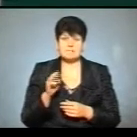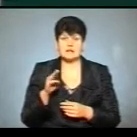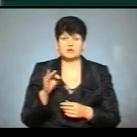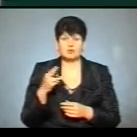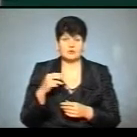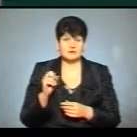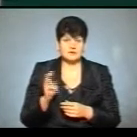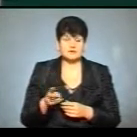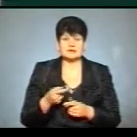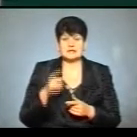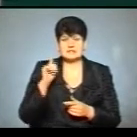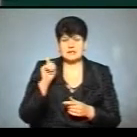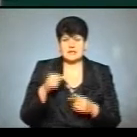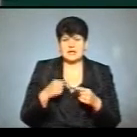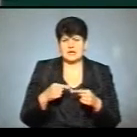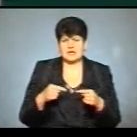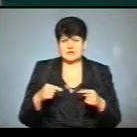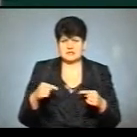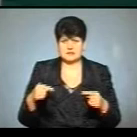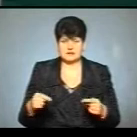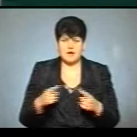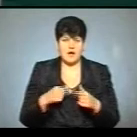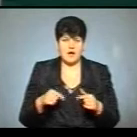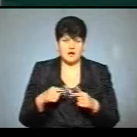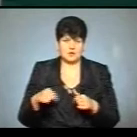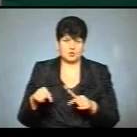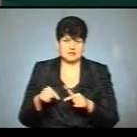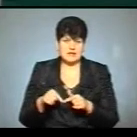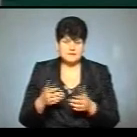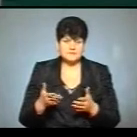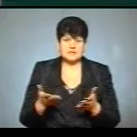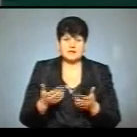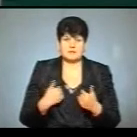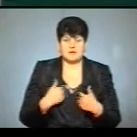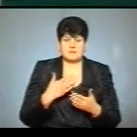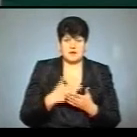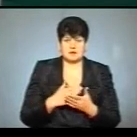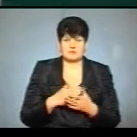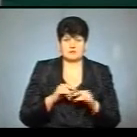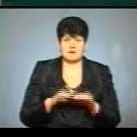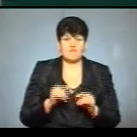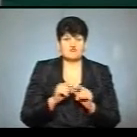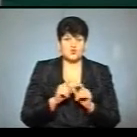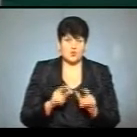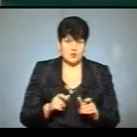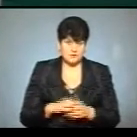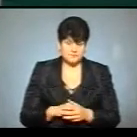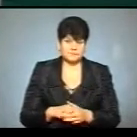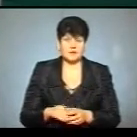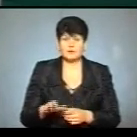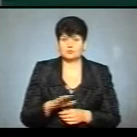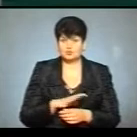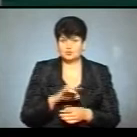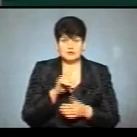знання різних таких галузей, які, з якими ми маємо справу в школі. Були